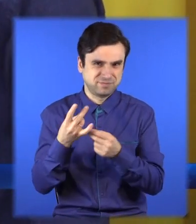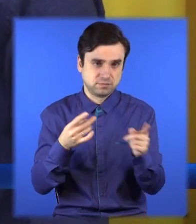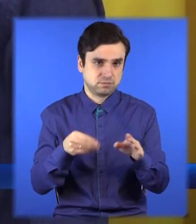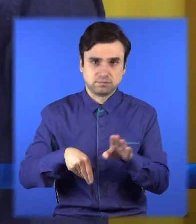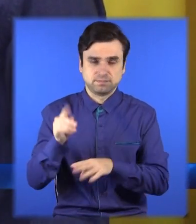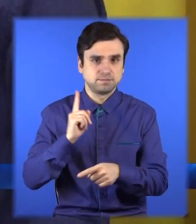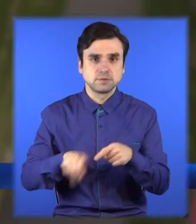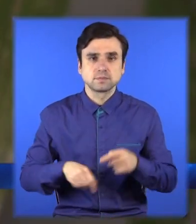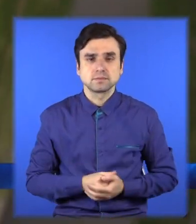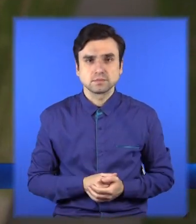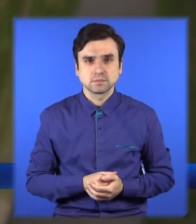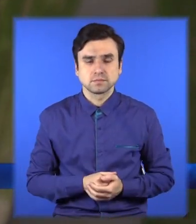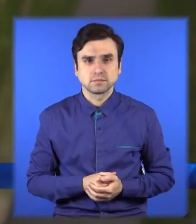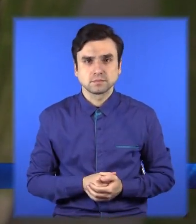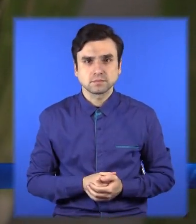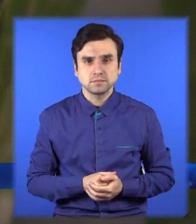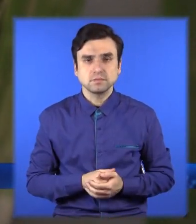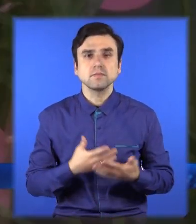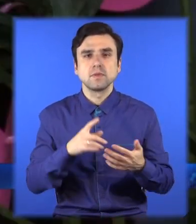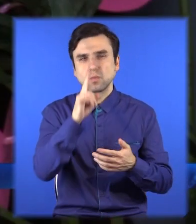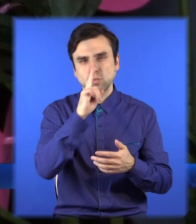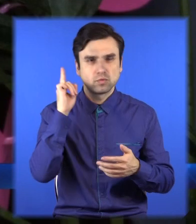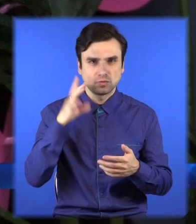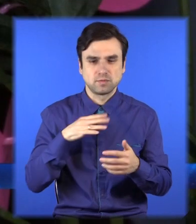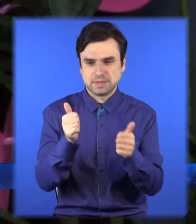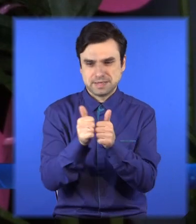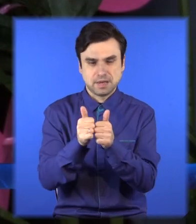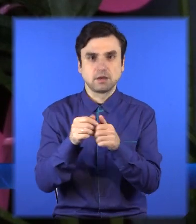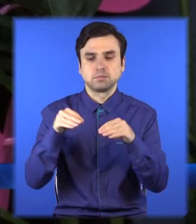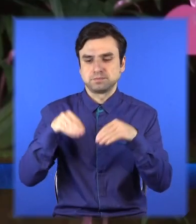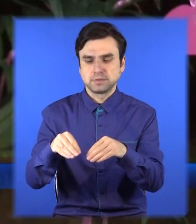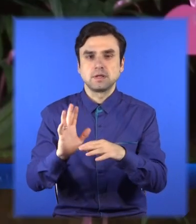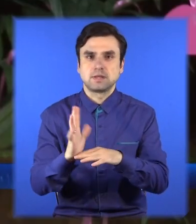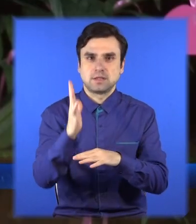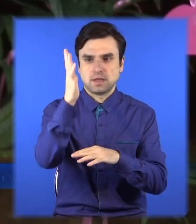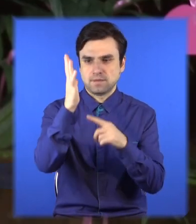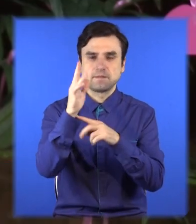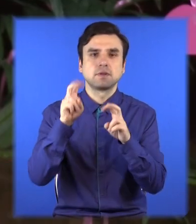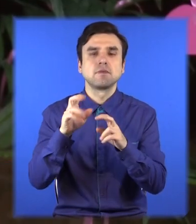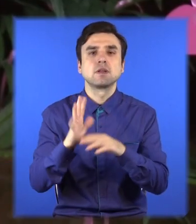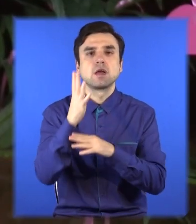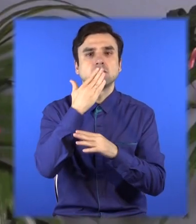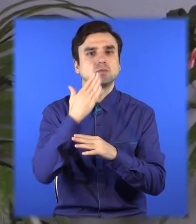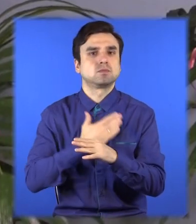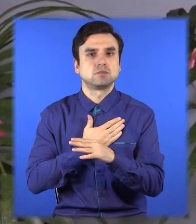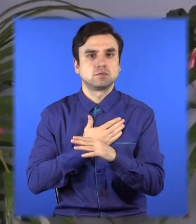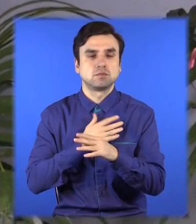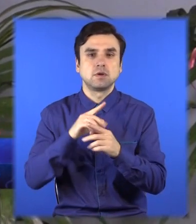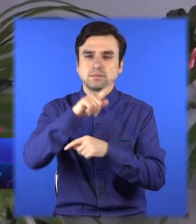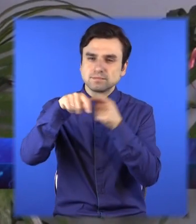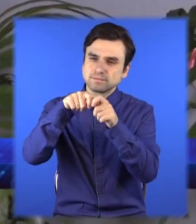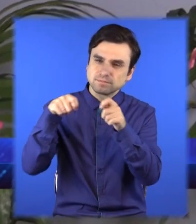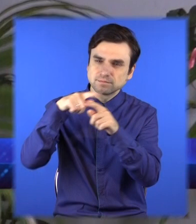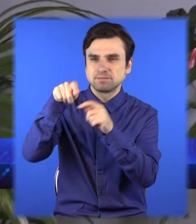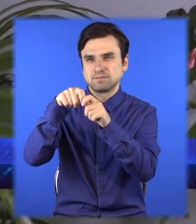життя. Тому минулого року тут посадили дерево кохання, що кожен день дарує світле передбачення новим родинам. У цьому